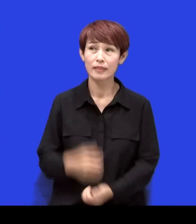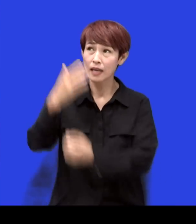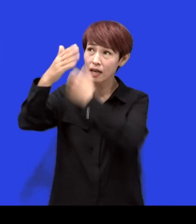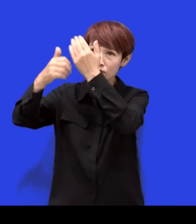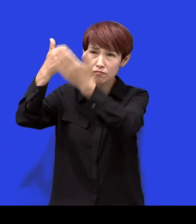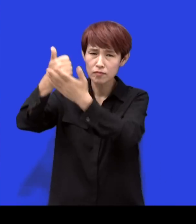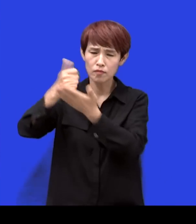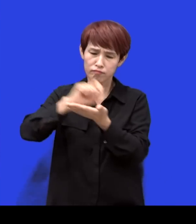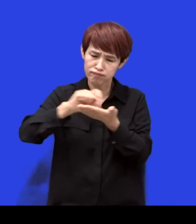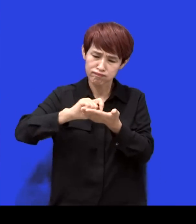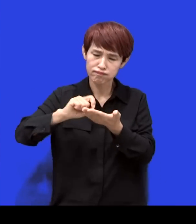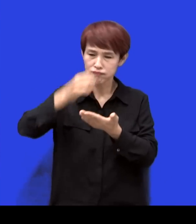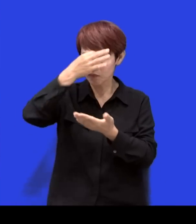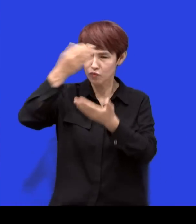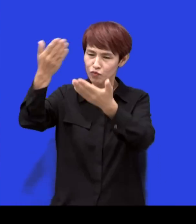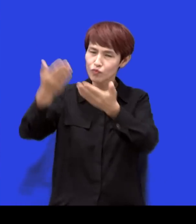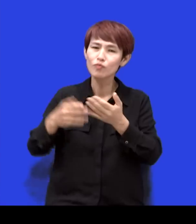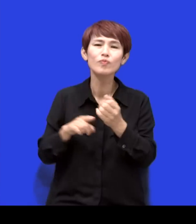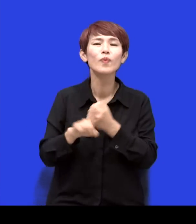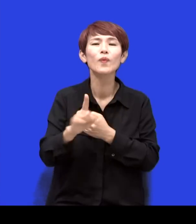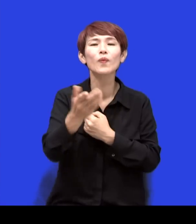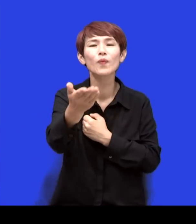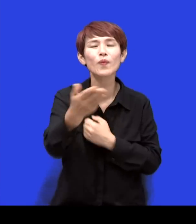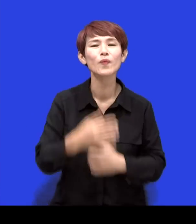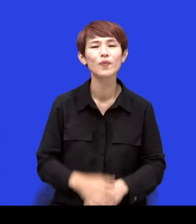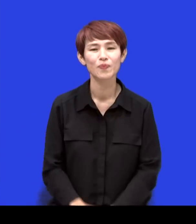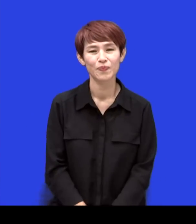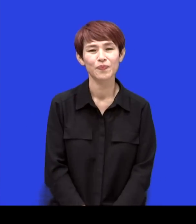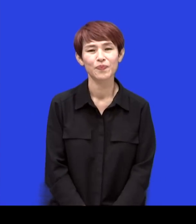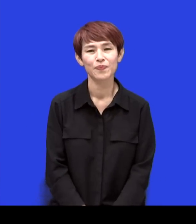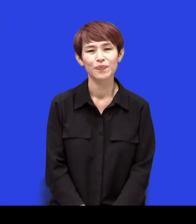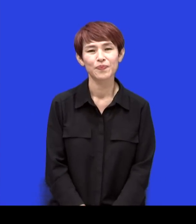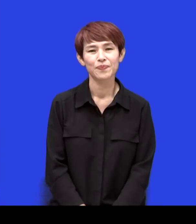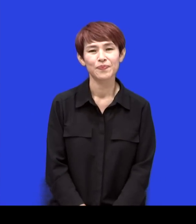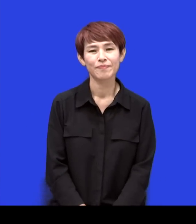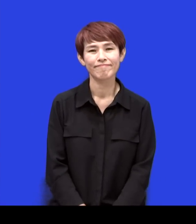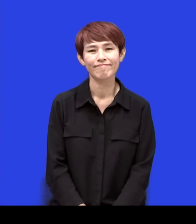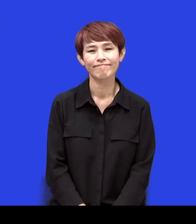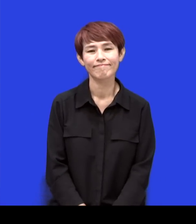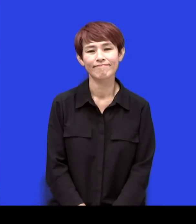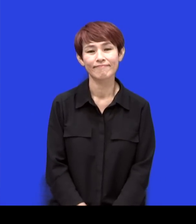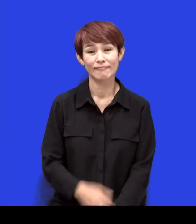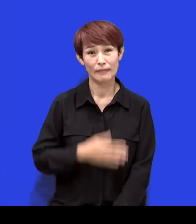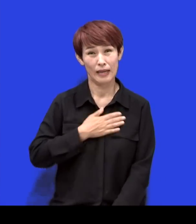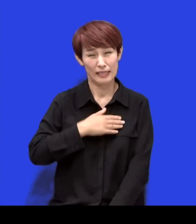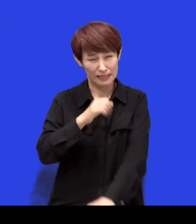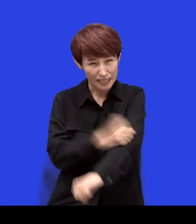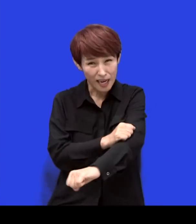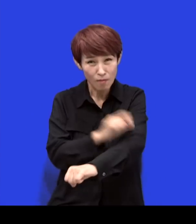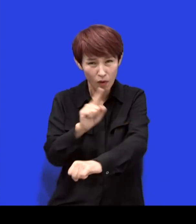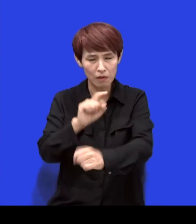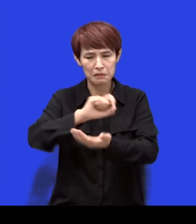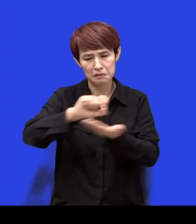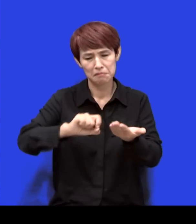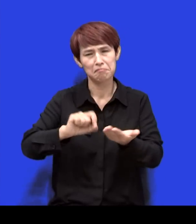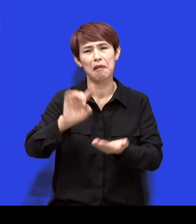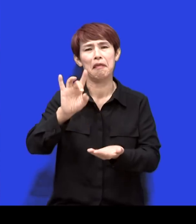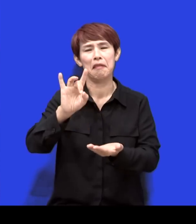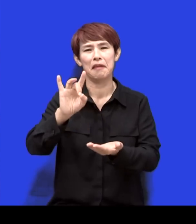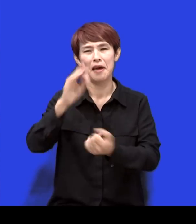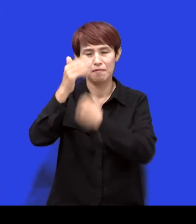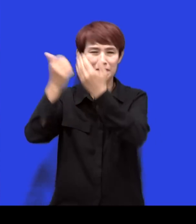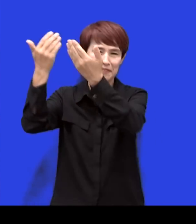나에게 글 쓰는 달란트를 주셨다고 생각하세요? 제가 잘하는 게 그거밖에 없으니까 그걸 예. 주신 게